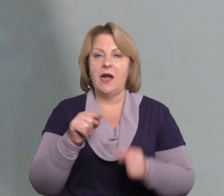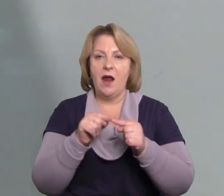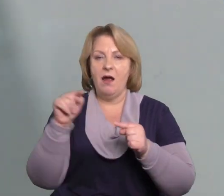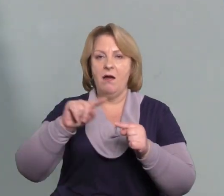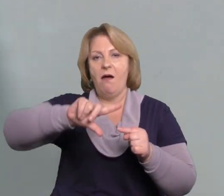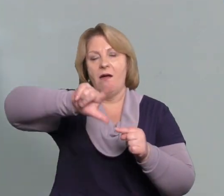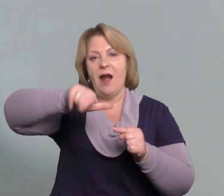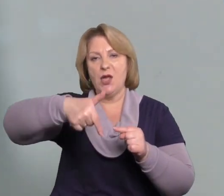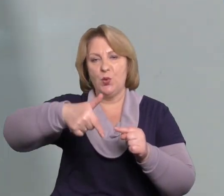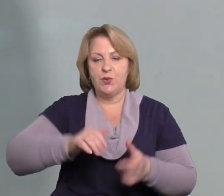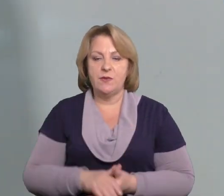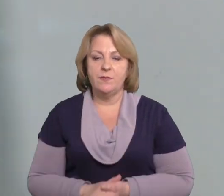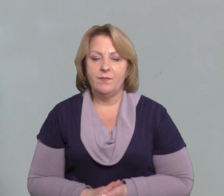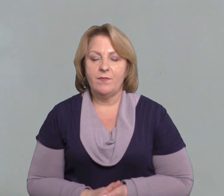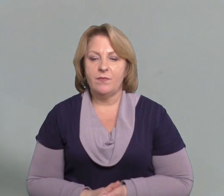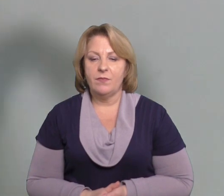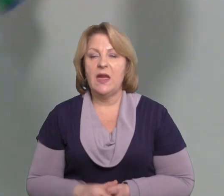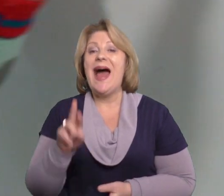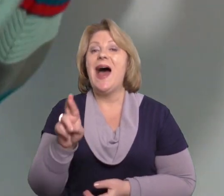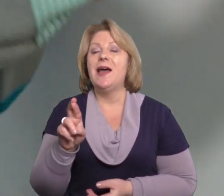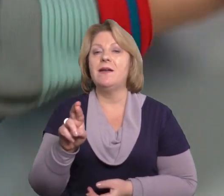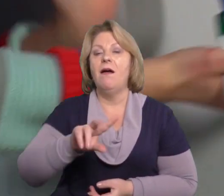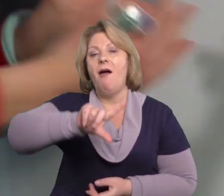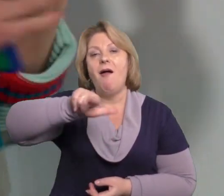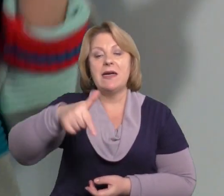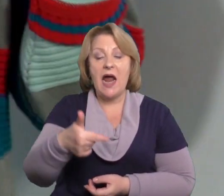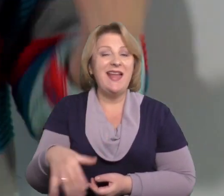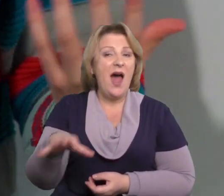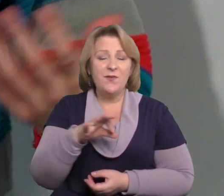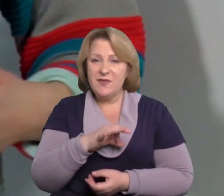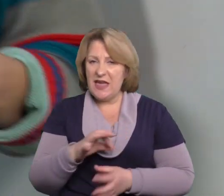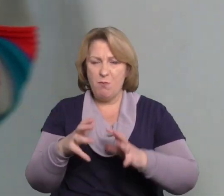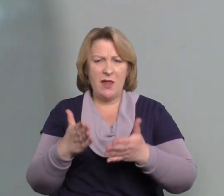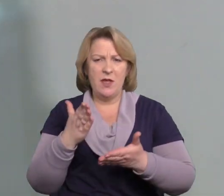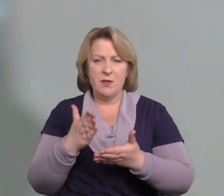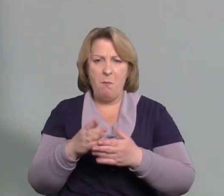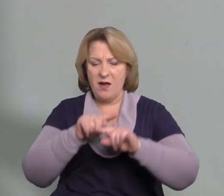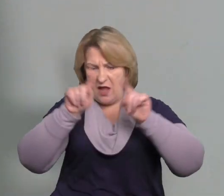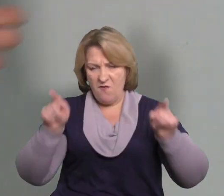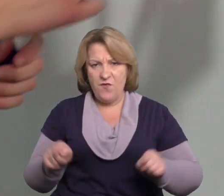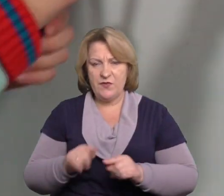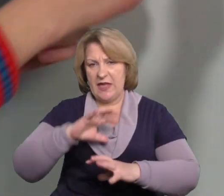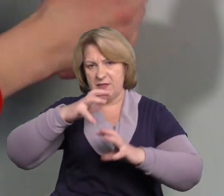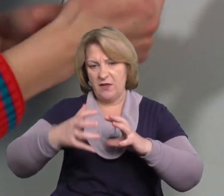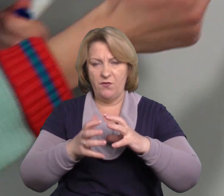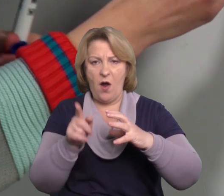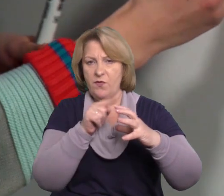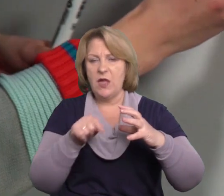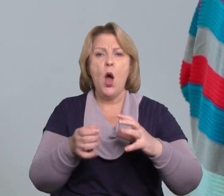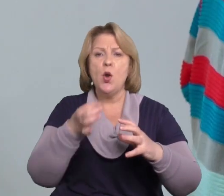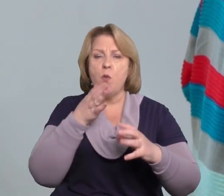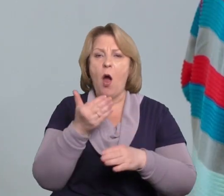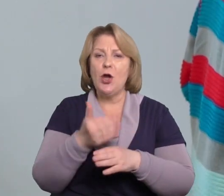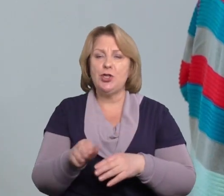До речі, саме тому всі планети мають таку сферичну форму. Тому що будь-яка частинка